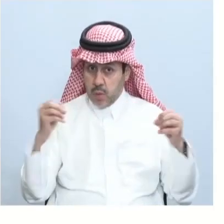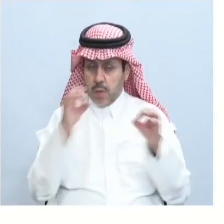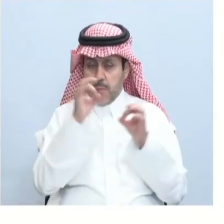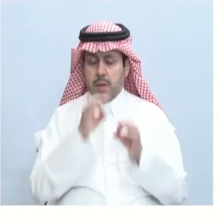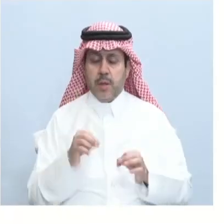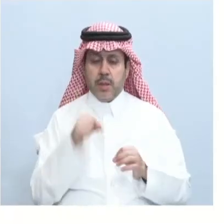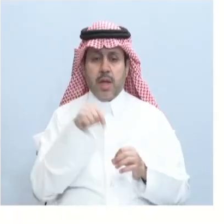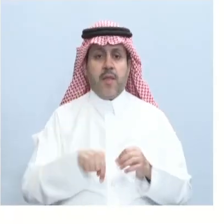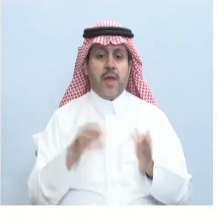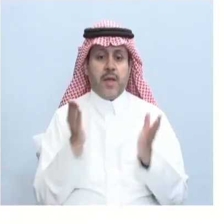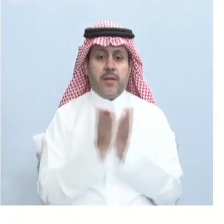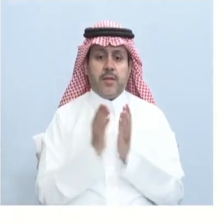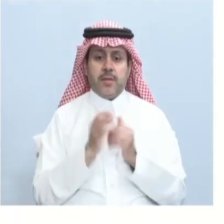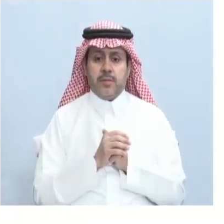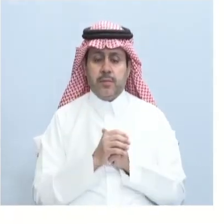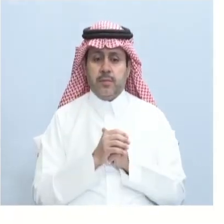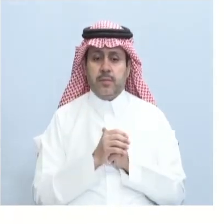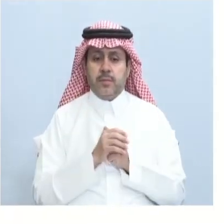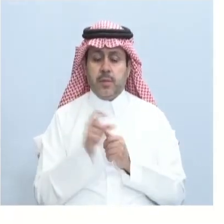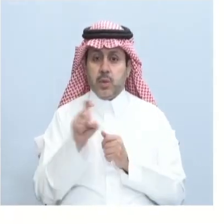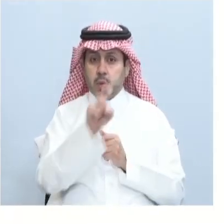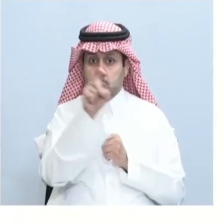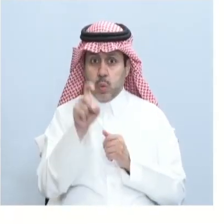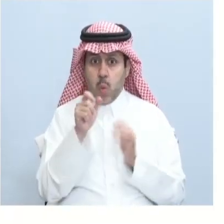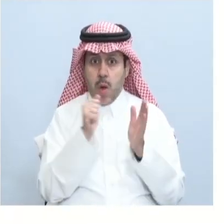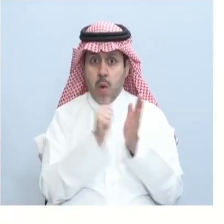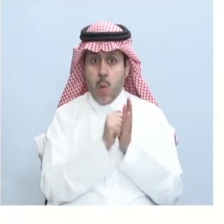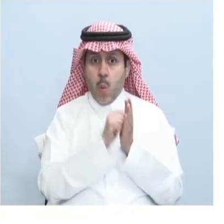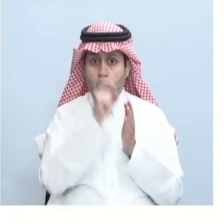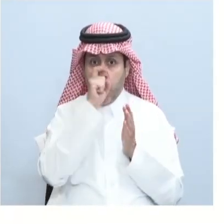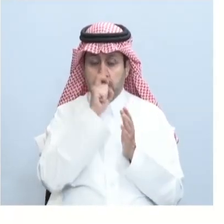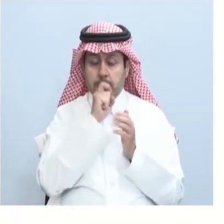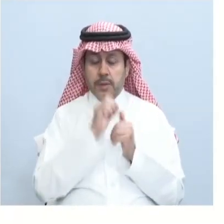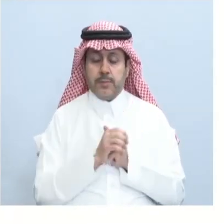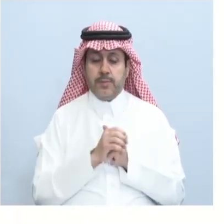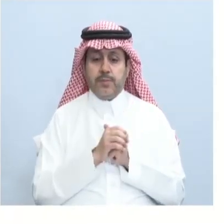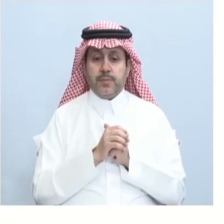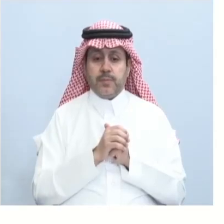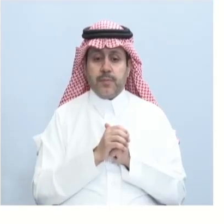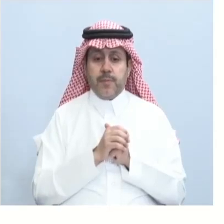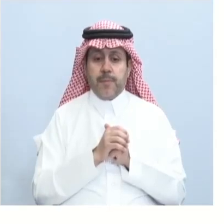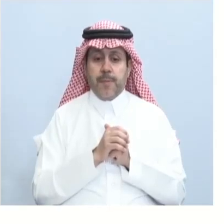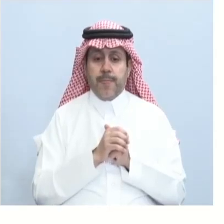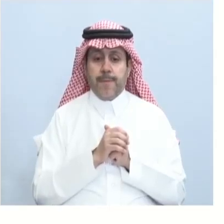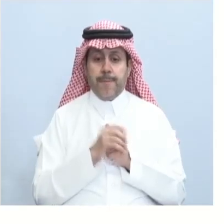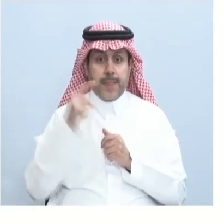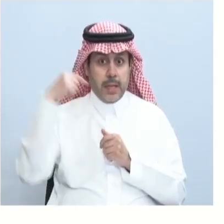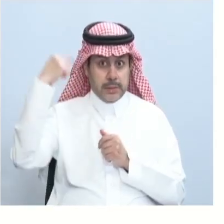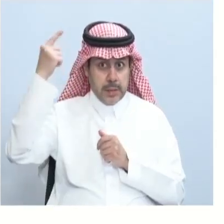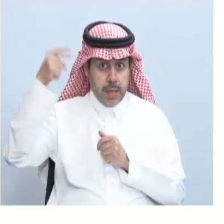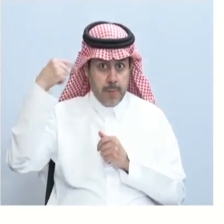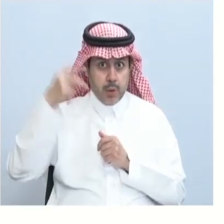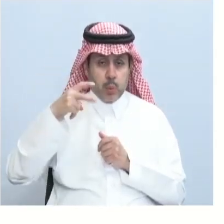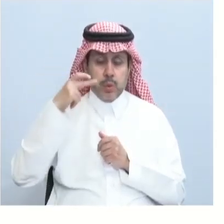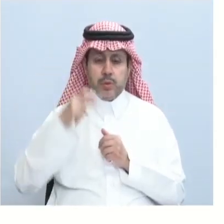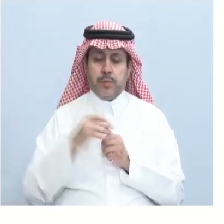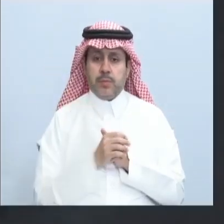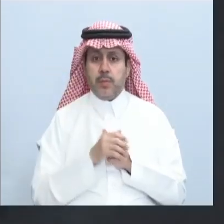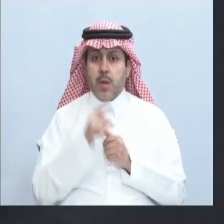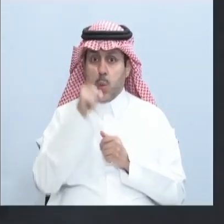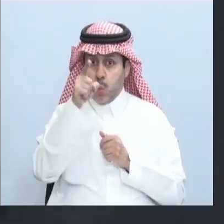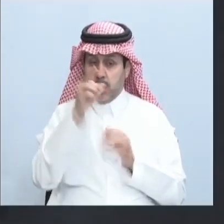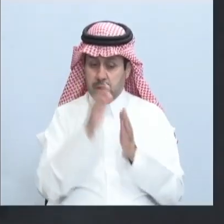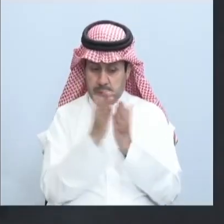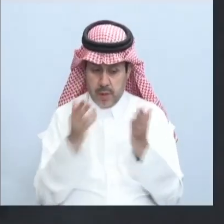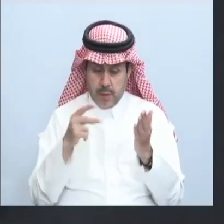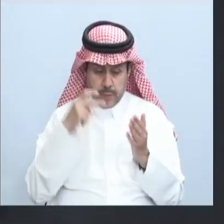ايات الدرس في هذا التقويم اتامل واجيد واريد واجيب واريد منك ان تجيب على